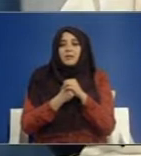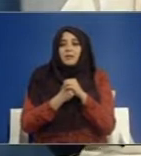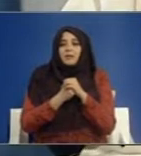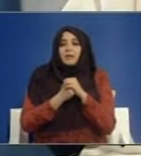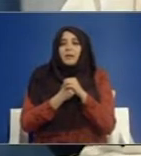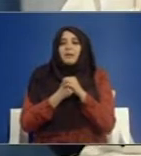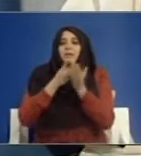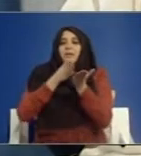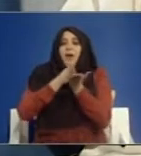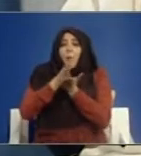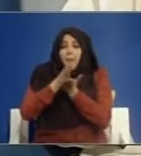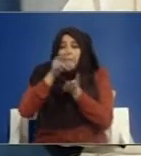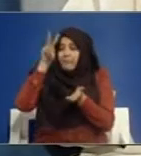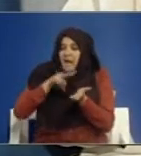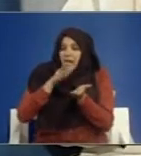تقوى الله حق التقوى